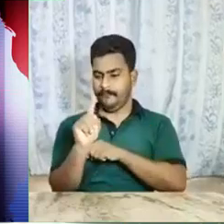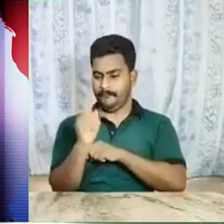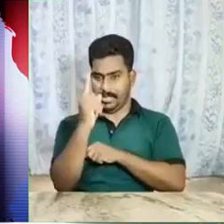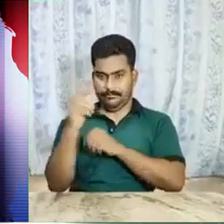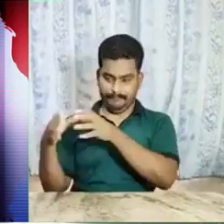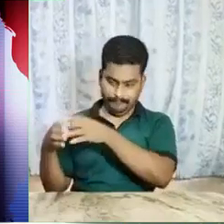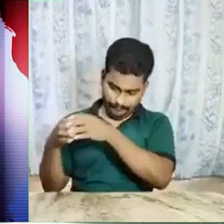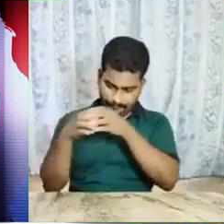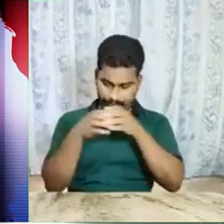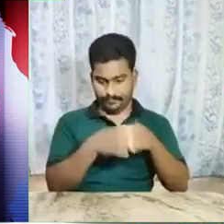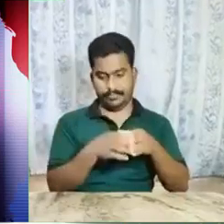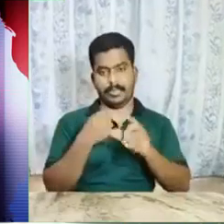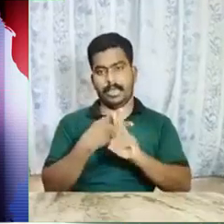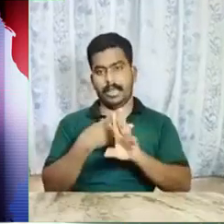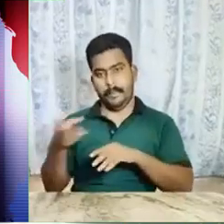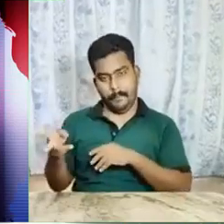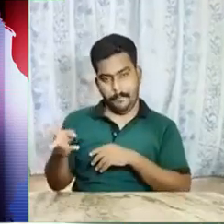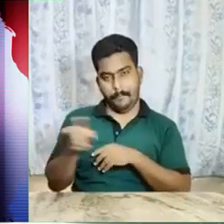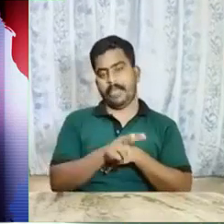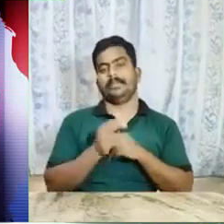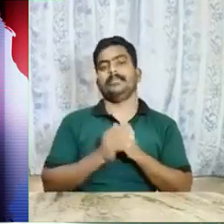വിവരങ്ങൾ കൈമാറാനുള്ള സംവിധാനം